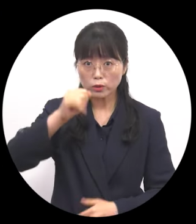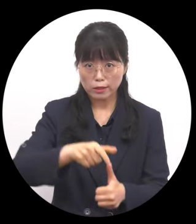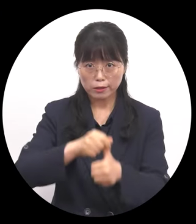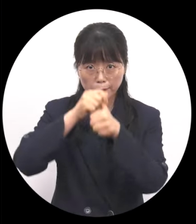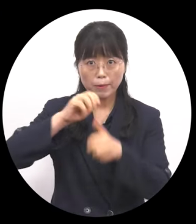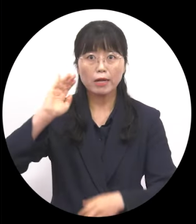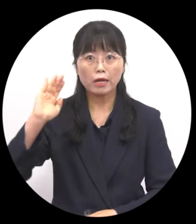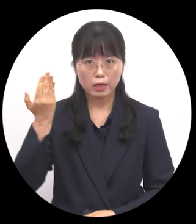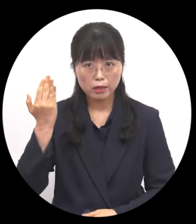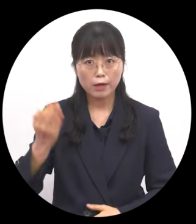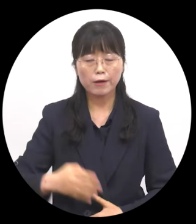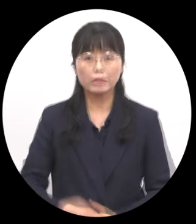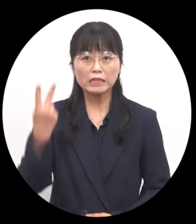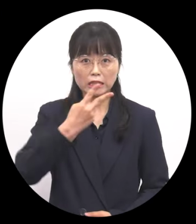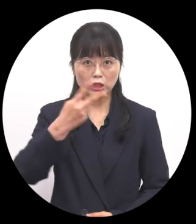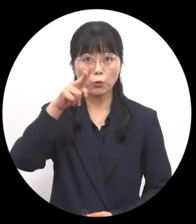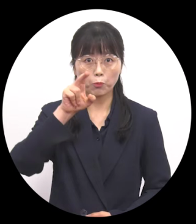선발합니다.